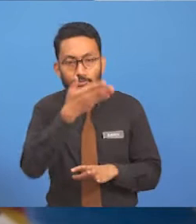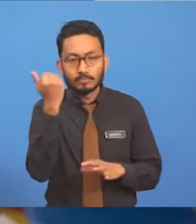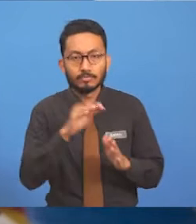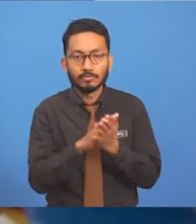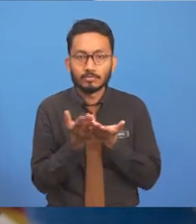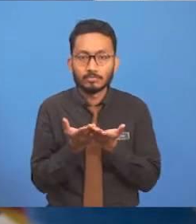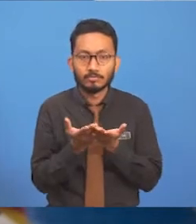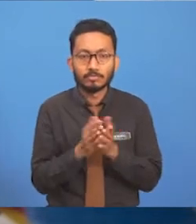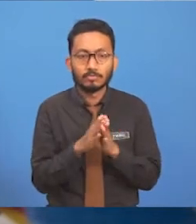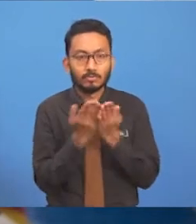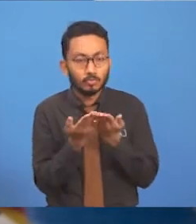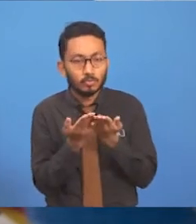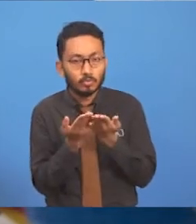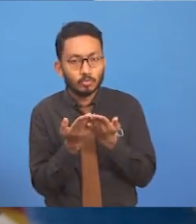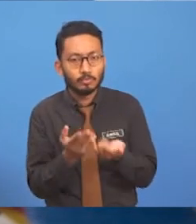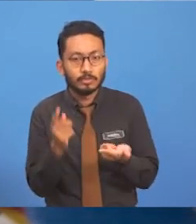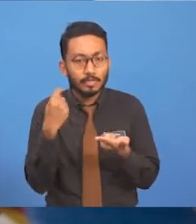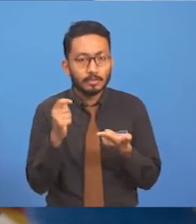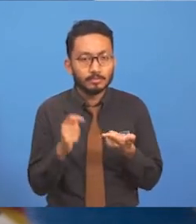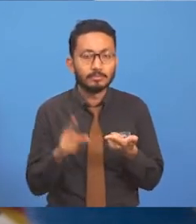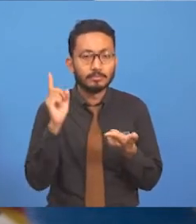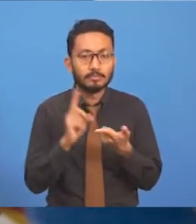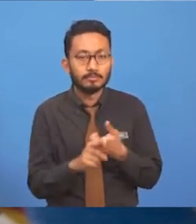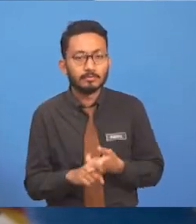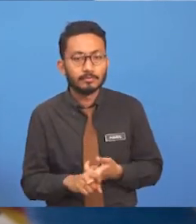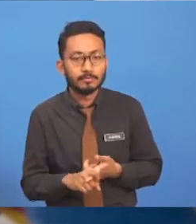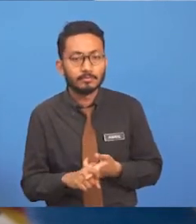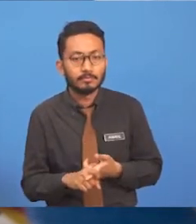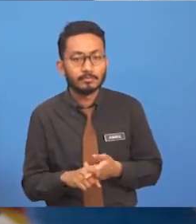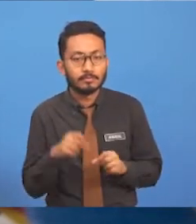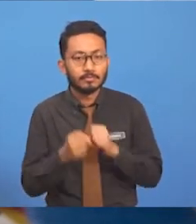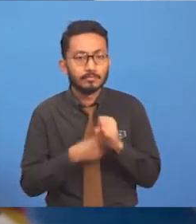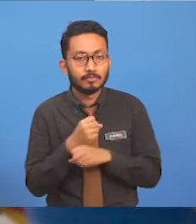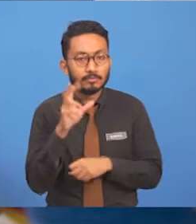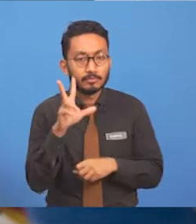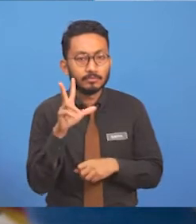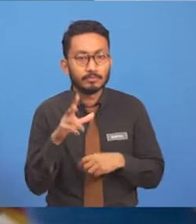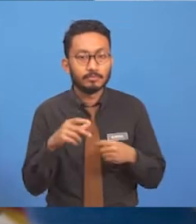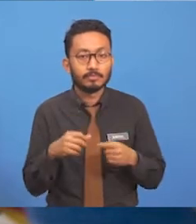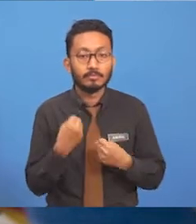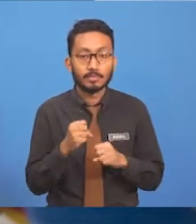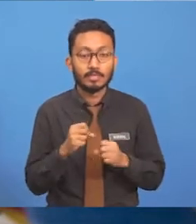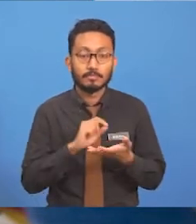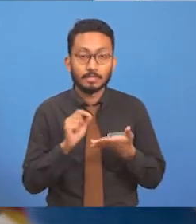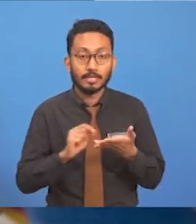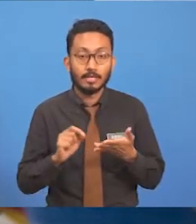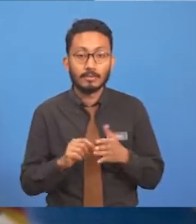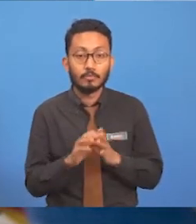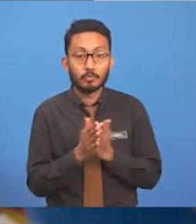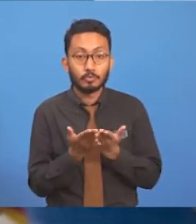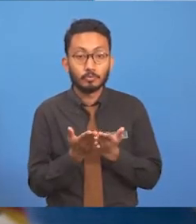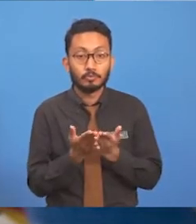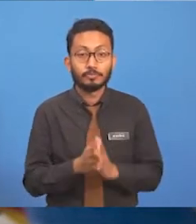buku teks pendidikan molen FC Tom juga sediakan pensil dan hukum nota Baiklah